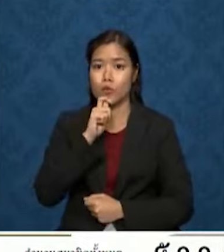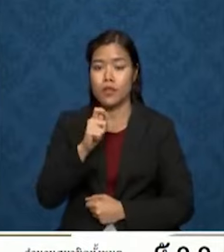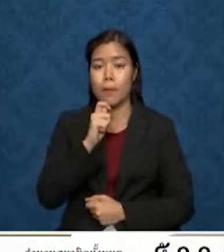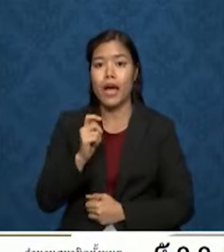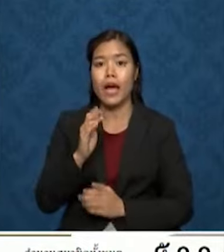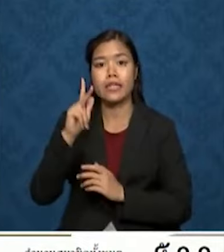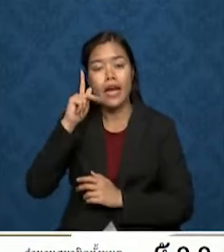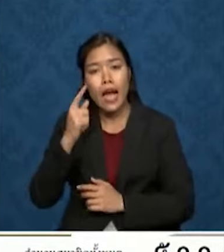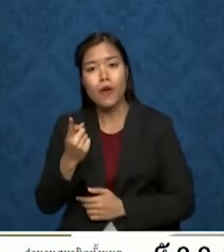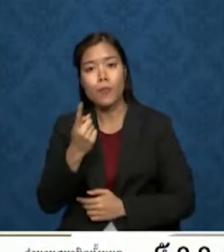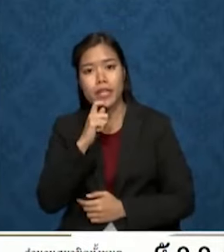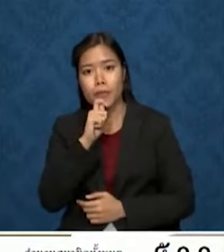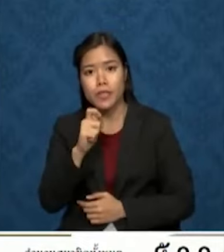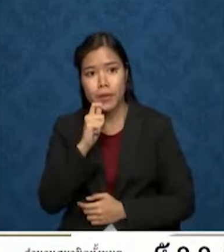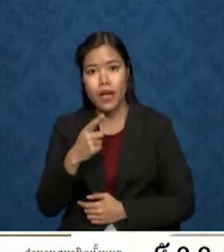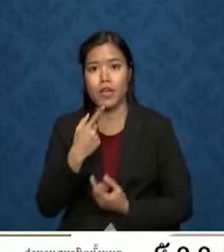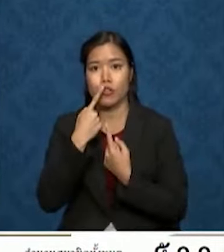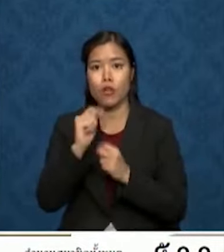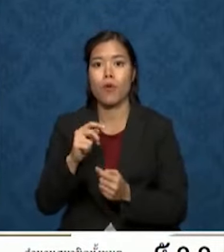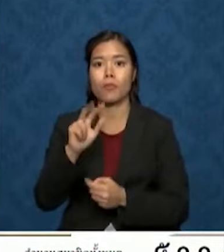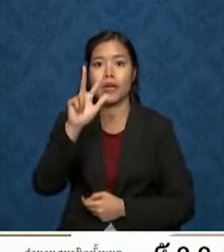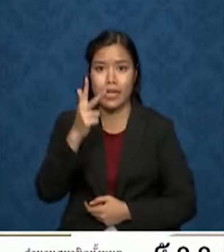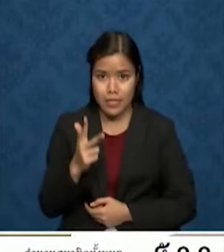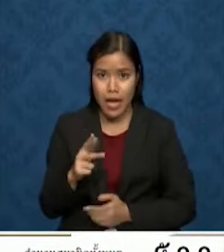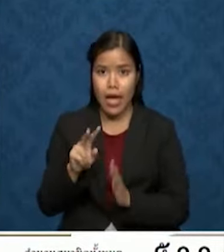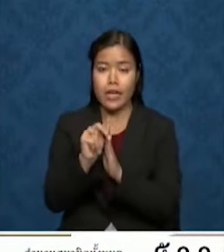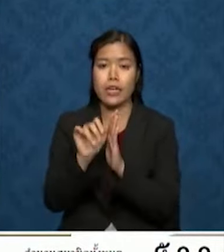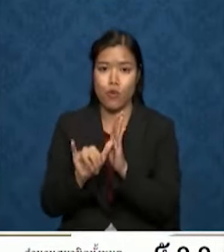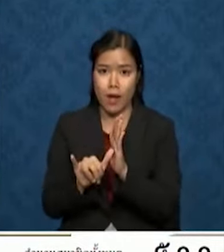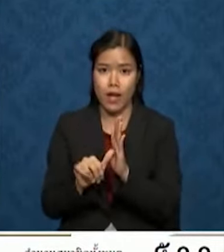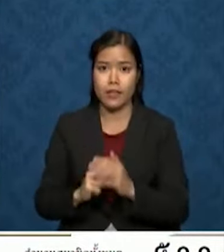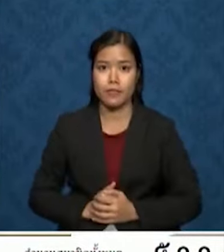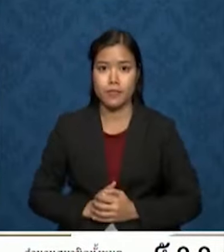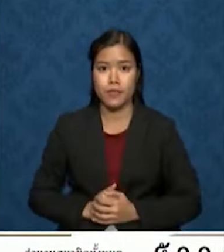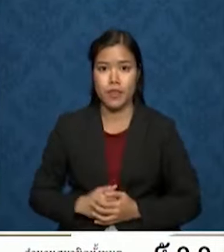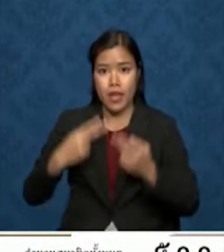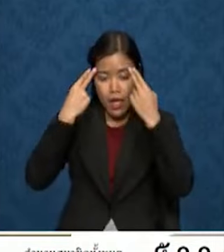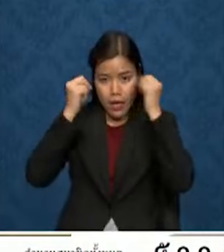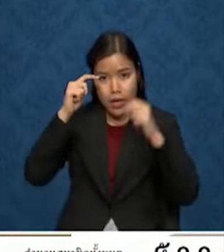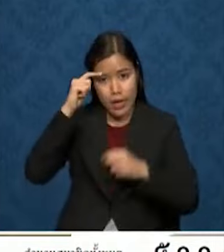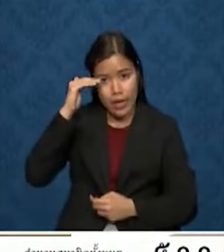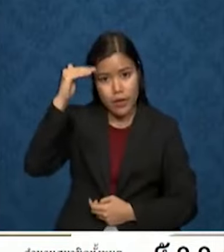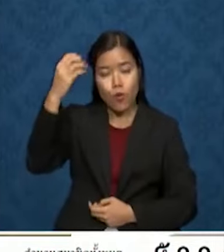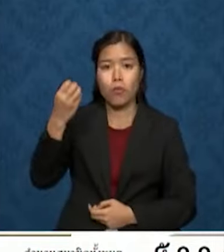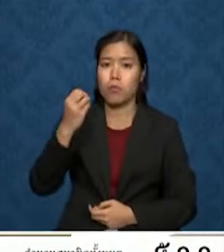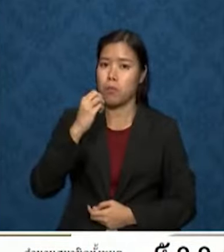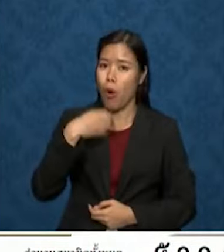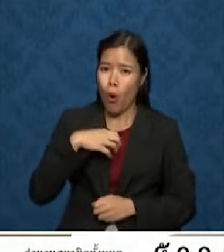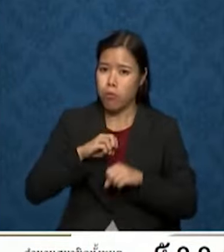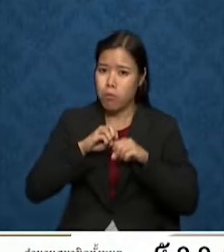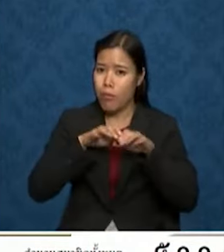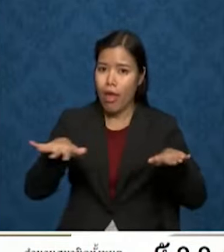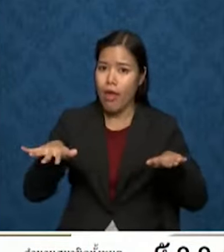สึกขาว เกี่ยวกับื่องน·ิว่ายกญชาท่ใยก ใเศทธ reviewedกิสิน ผู้ชัเจนกัญชา